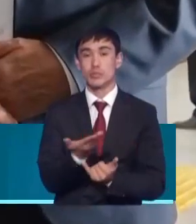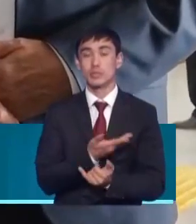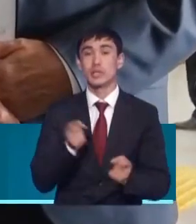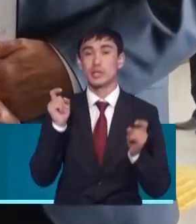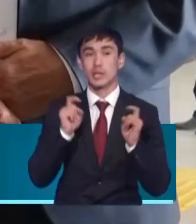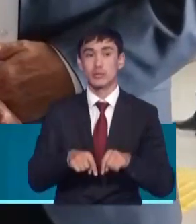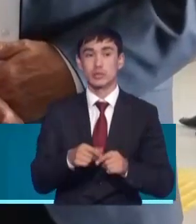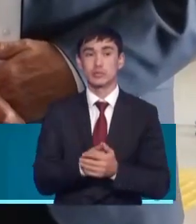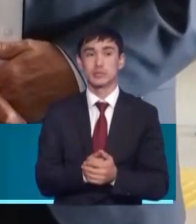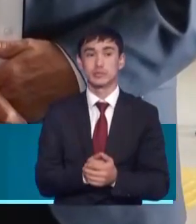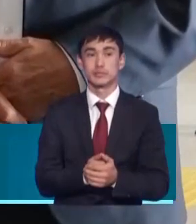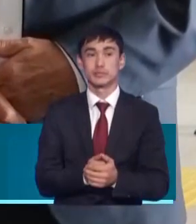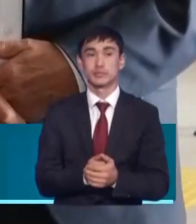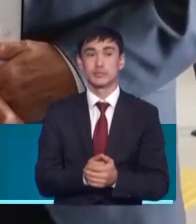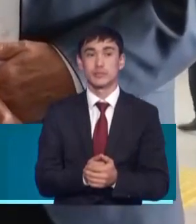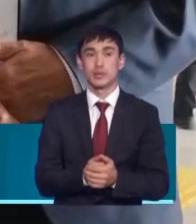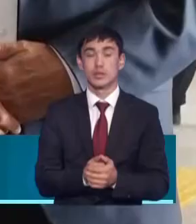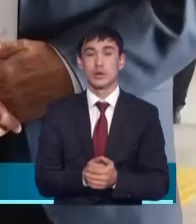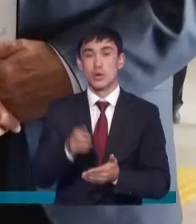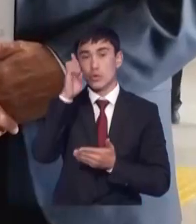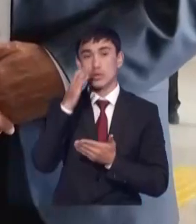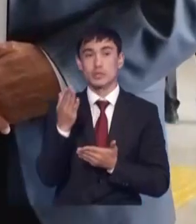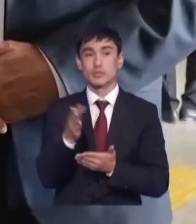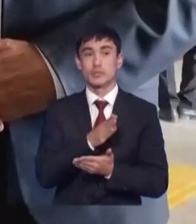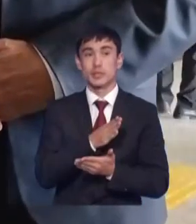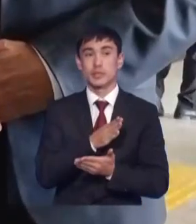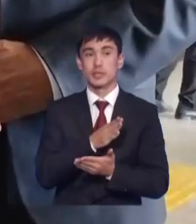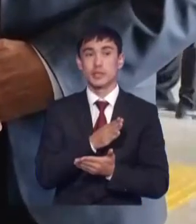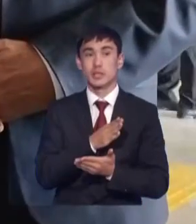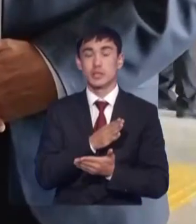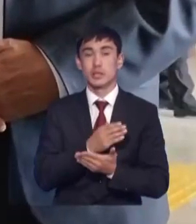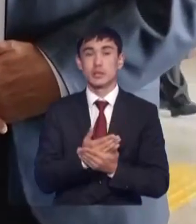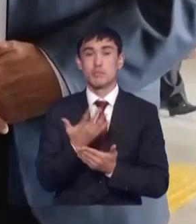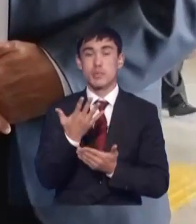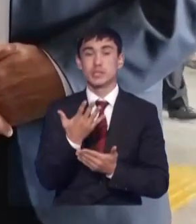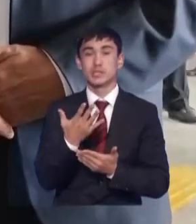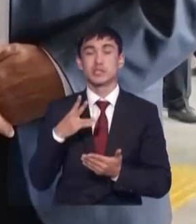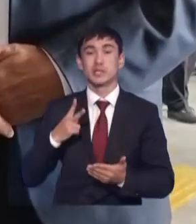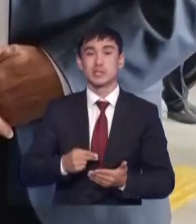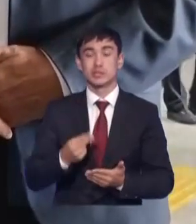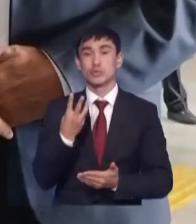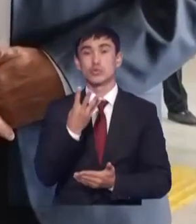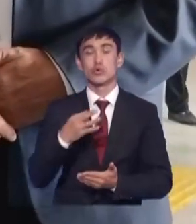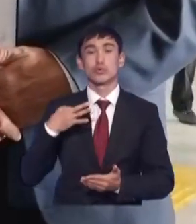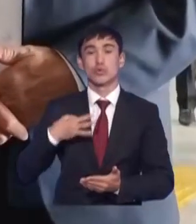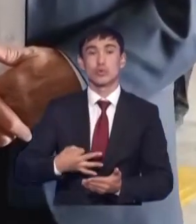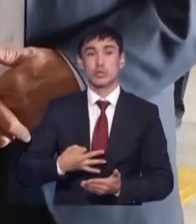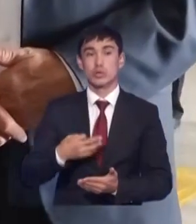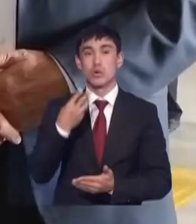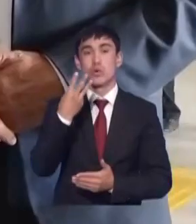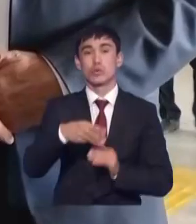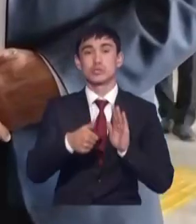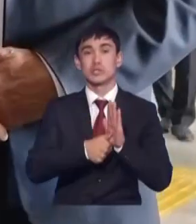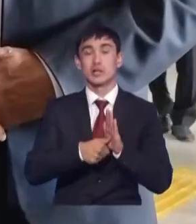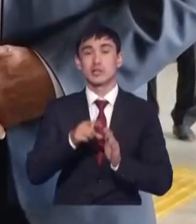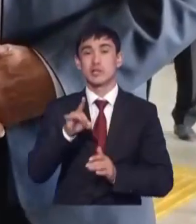отырмыз. Құлайдың көрген 5 қыз 4 ұлдан 36